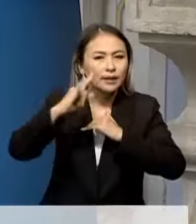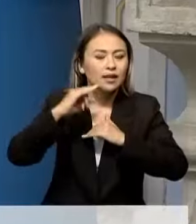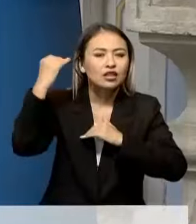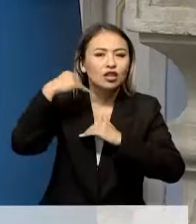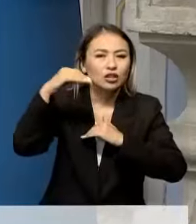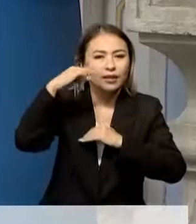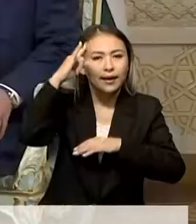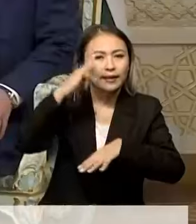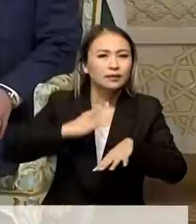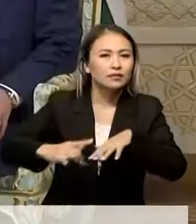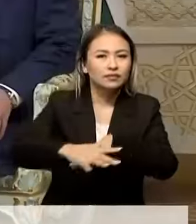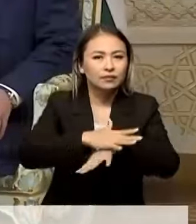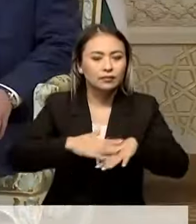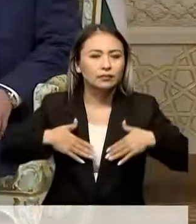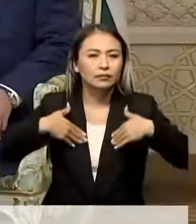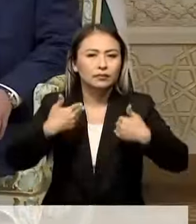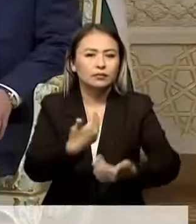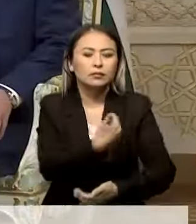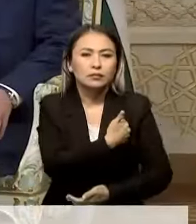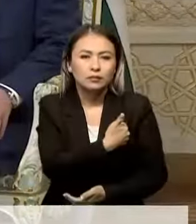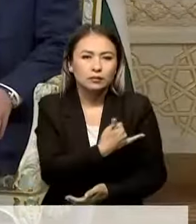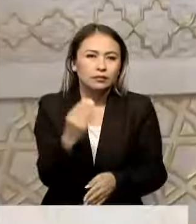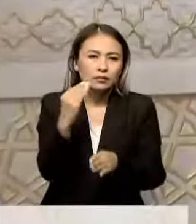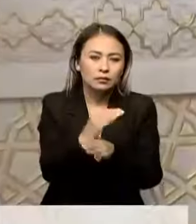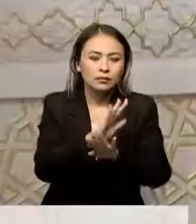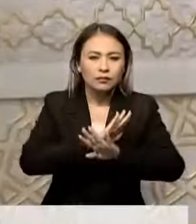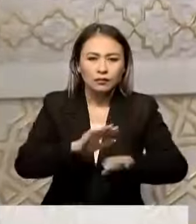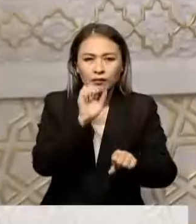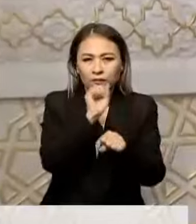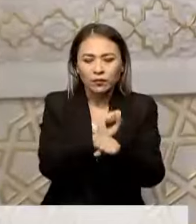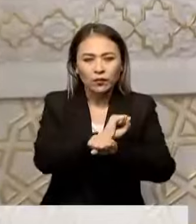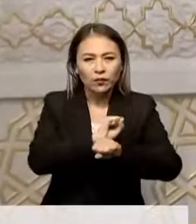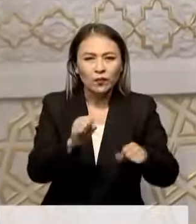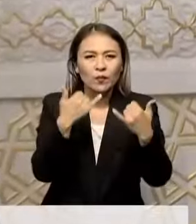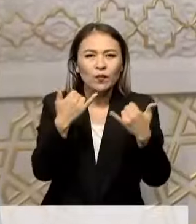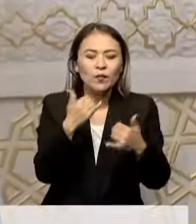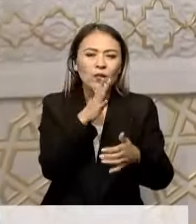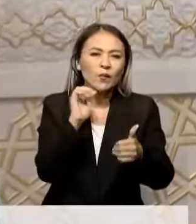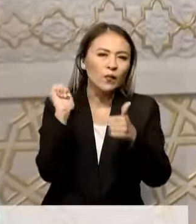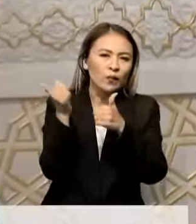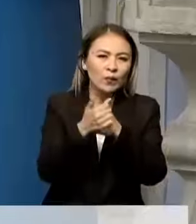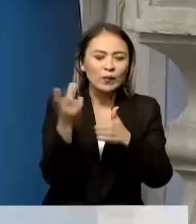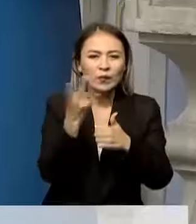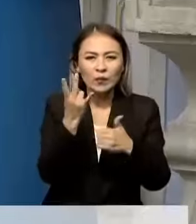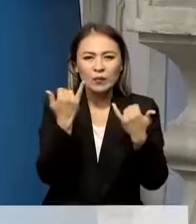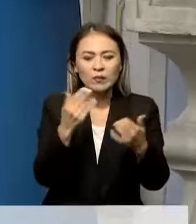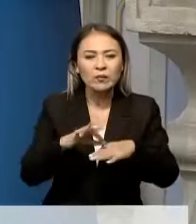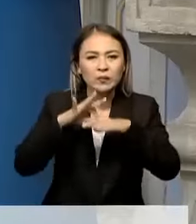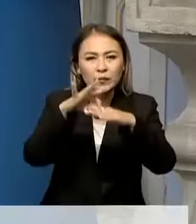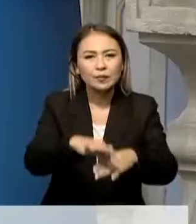Тәжікстанның қазақ халқына деген тілеулес ниетін жоғары бағалайды. Бірақ мұнымен тоқтап қалуға болмайды. Біз алға қарай жылжуымыз керек. Бұл